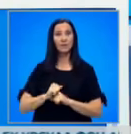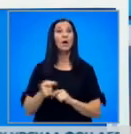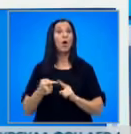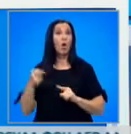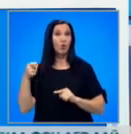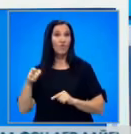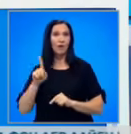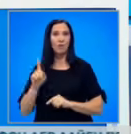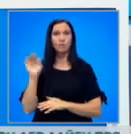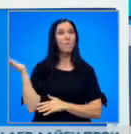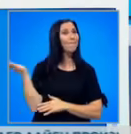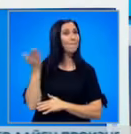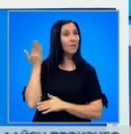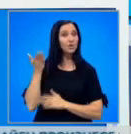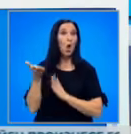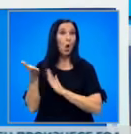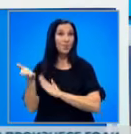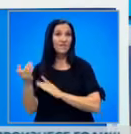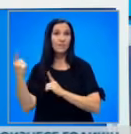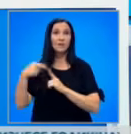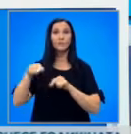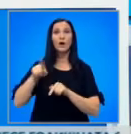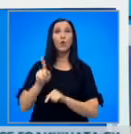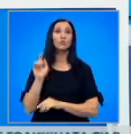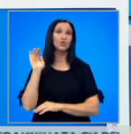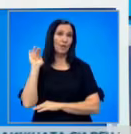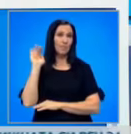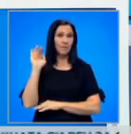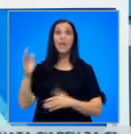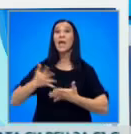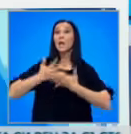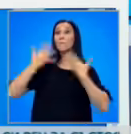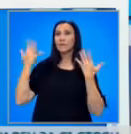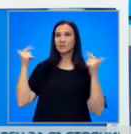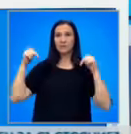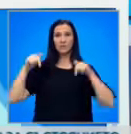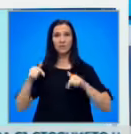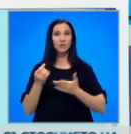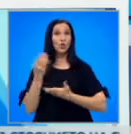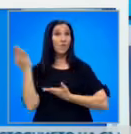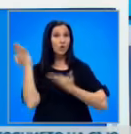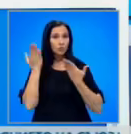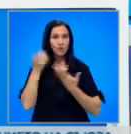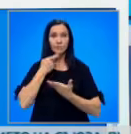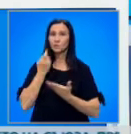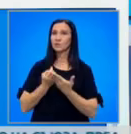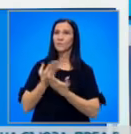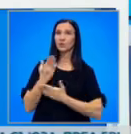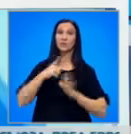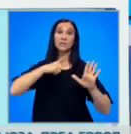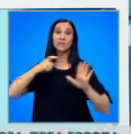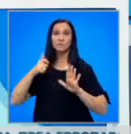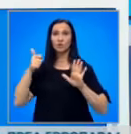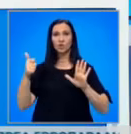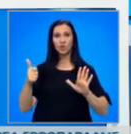това, което беше, отиваме към това, което ще бъде и празника днес. Новата учебна година започна за